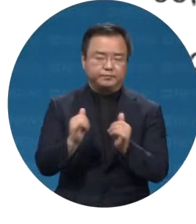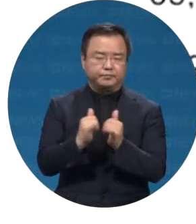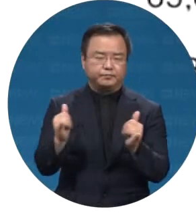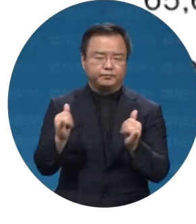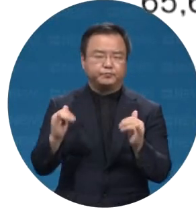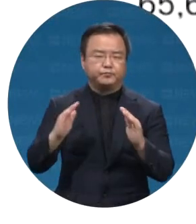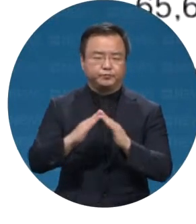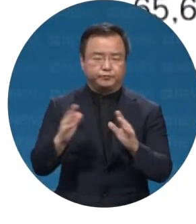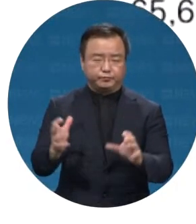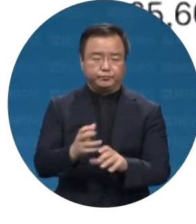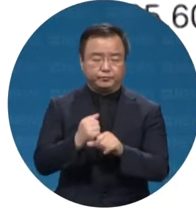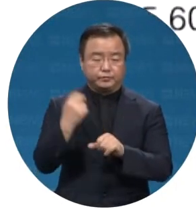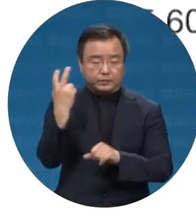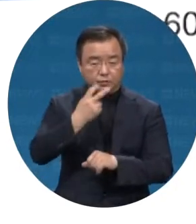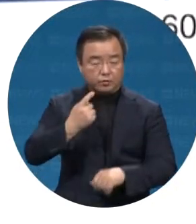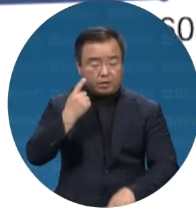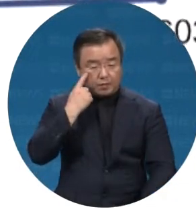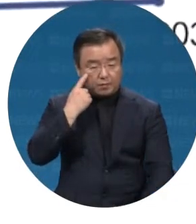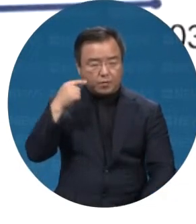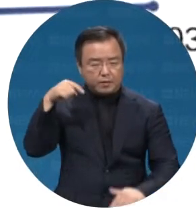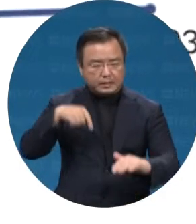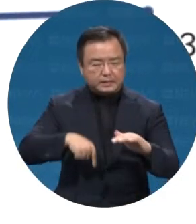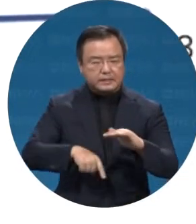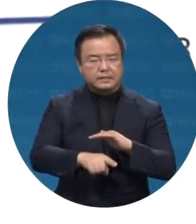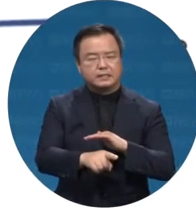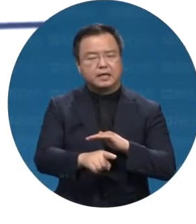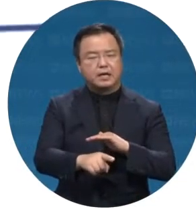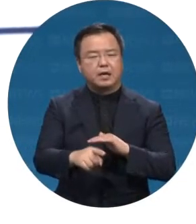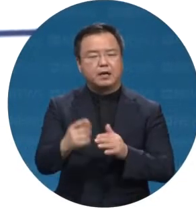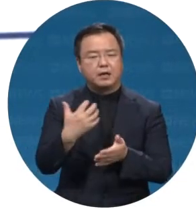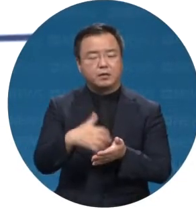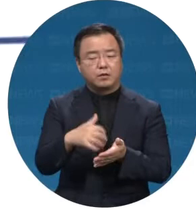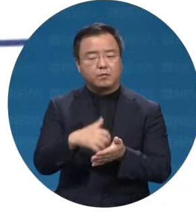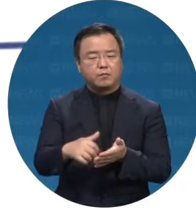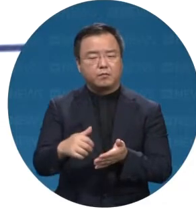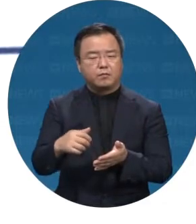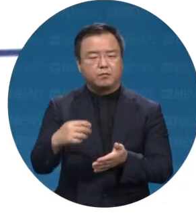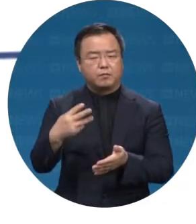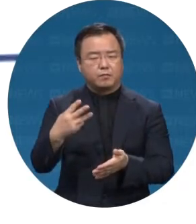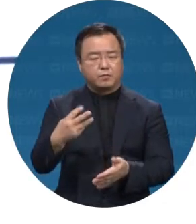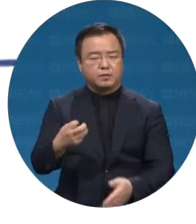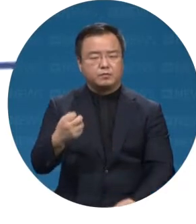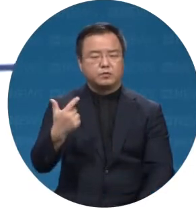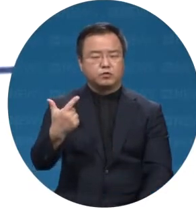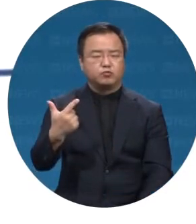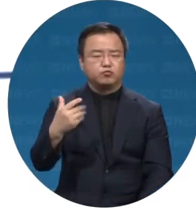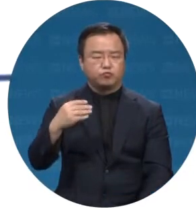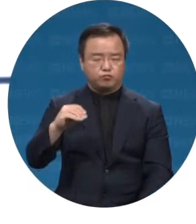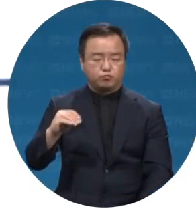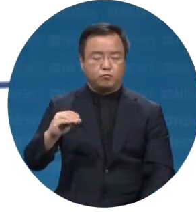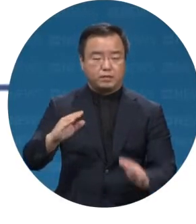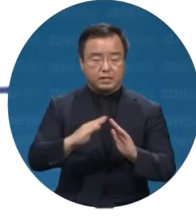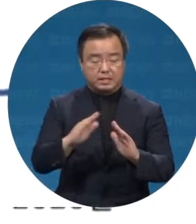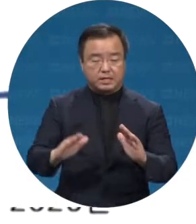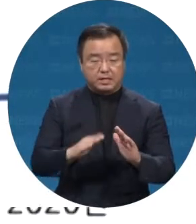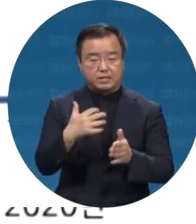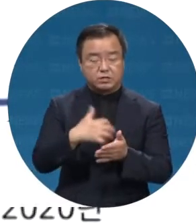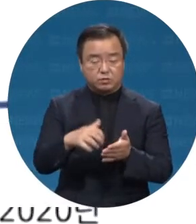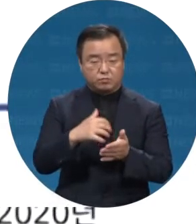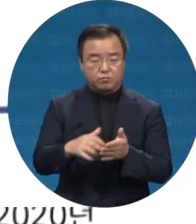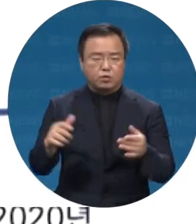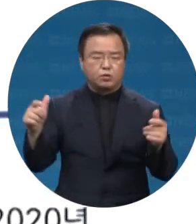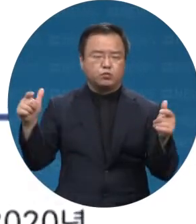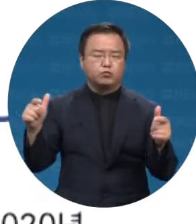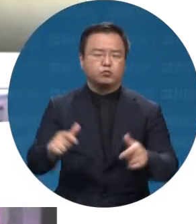총조사에 따르면 지하의 경우에는 36만 가구로 52만 가구에서